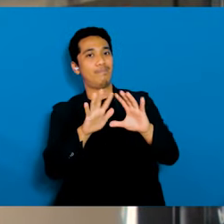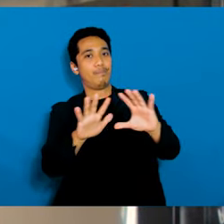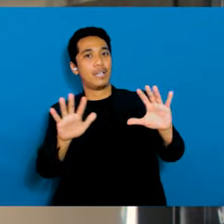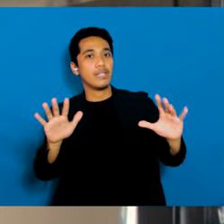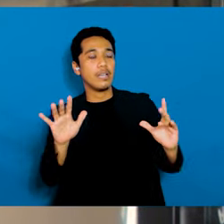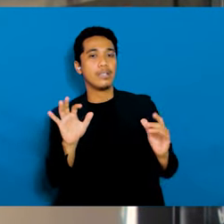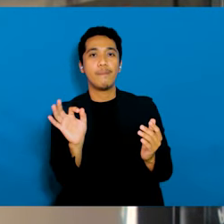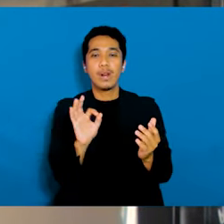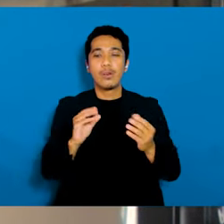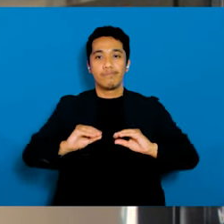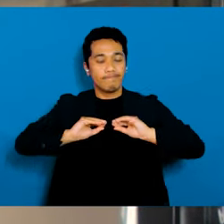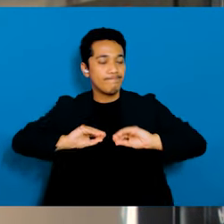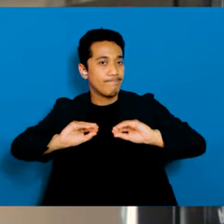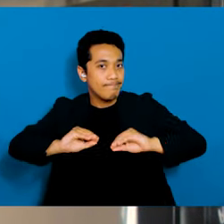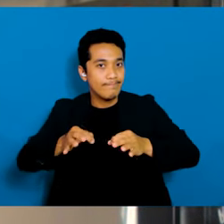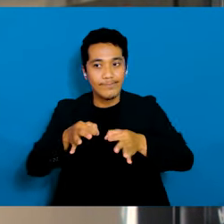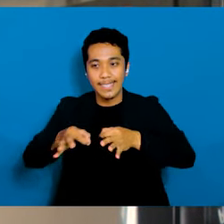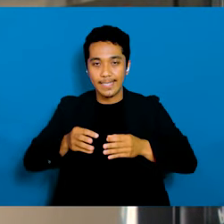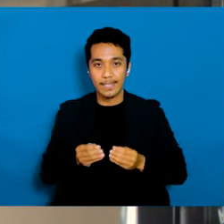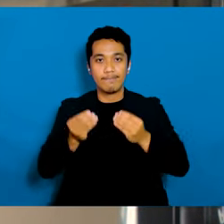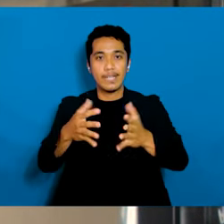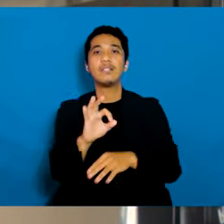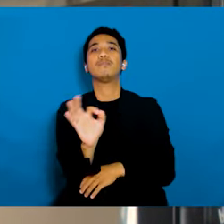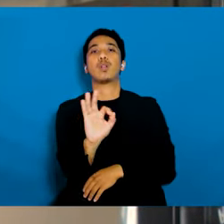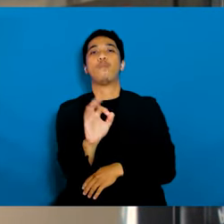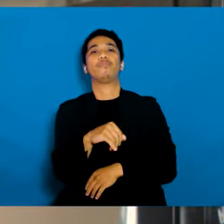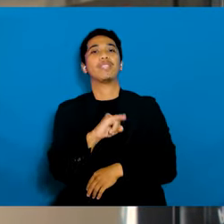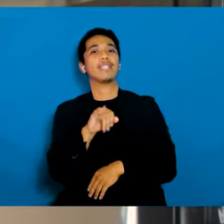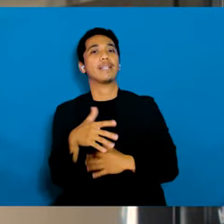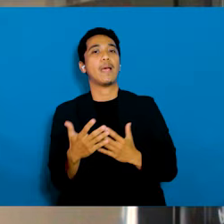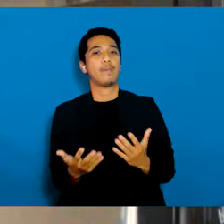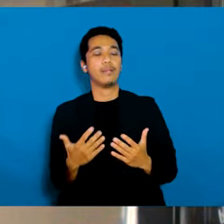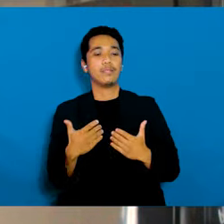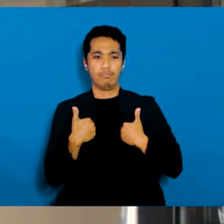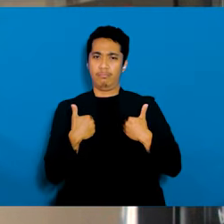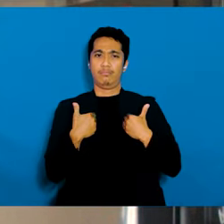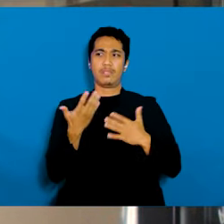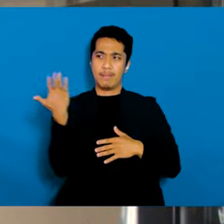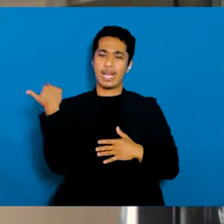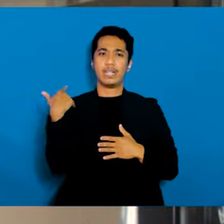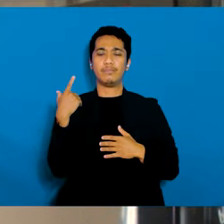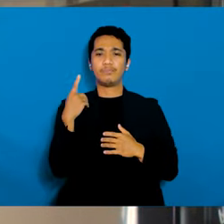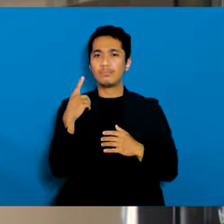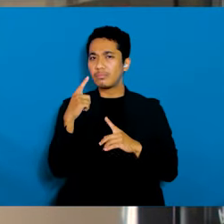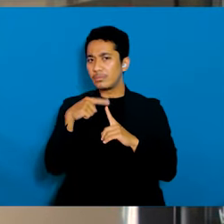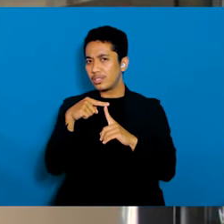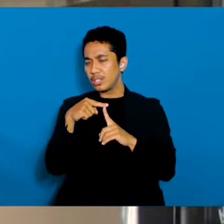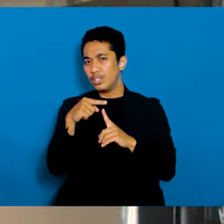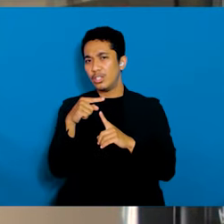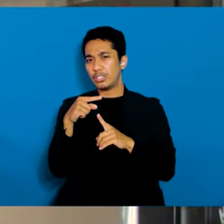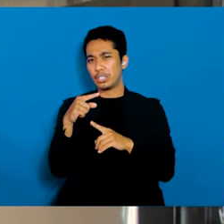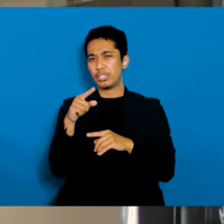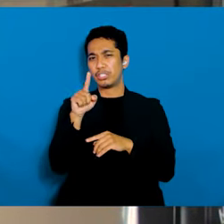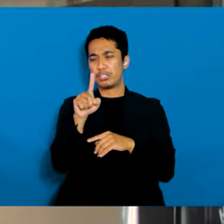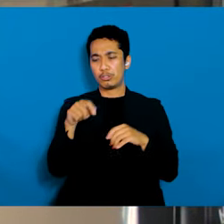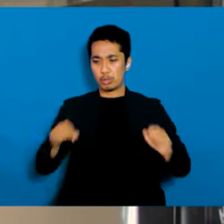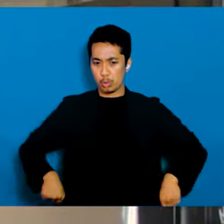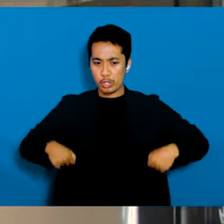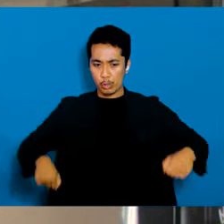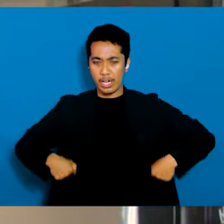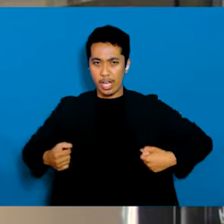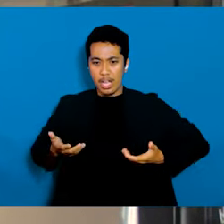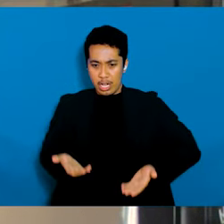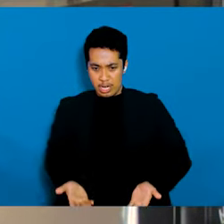kira sebagian besar belum diberikan fasilitas untuk itu. Nah, akhirnya kayak saya kemarin dijujung gitu loh,